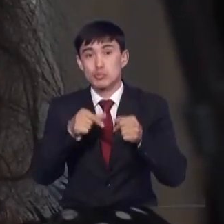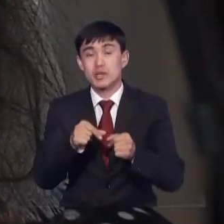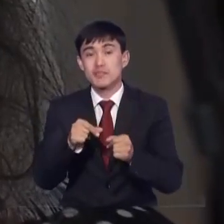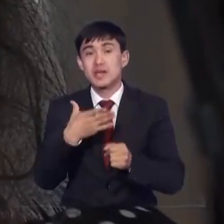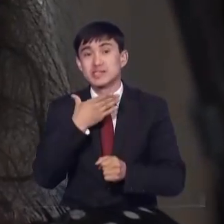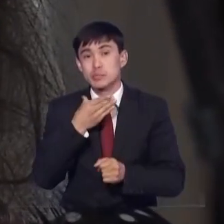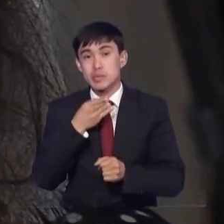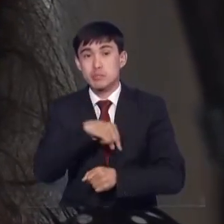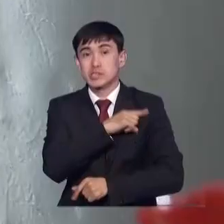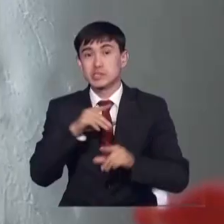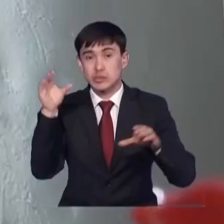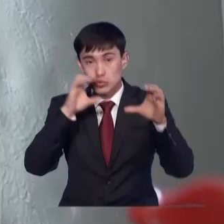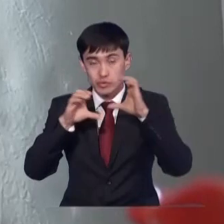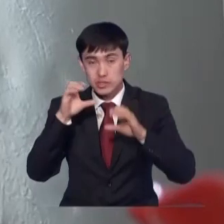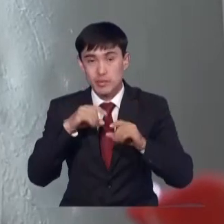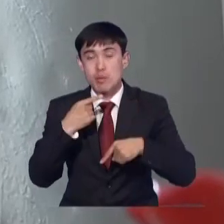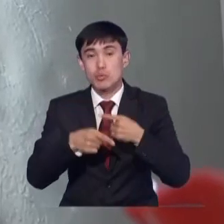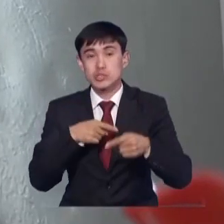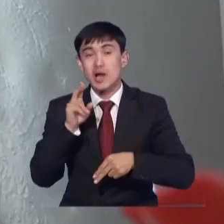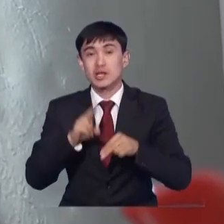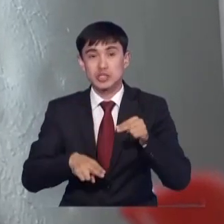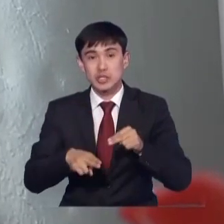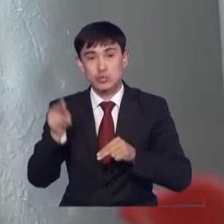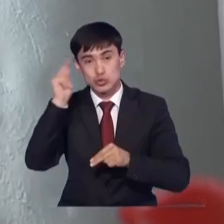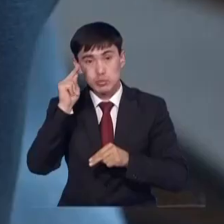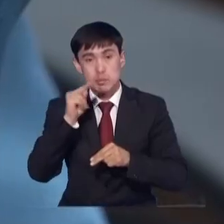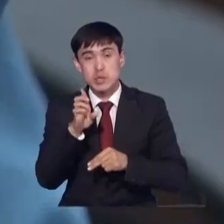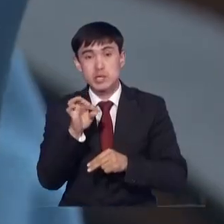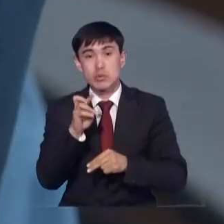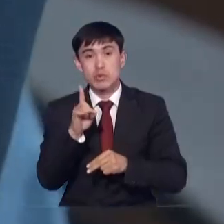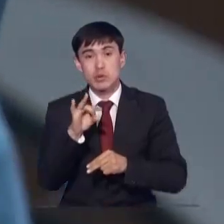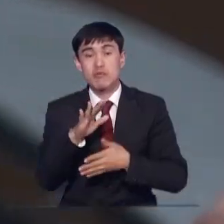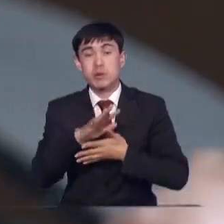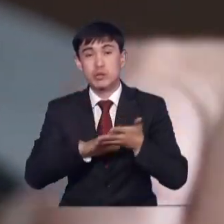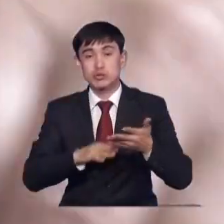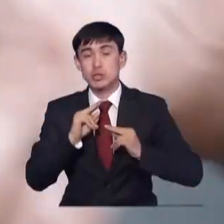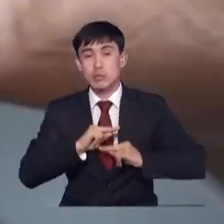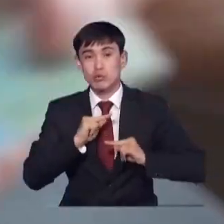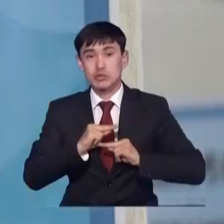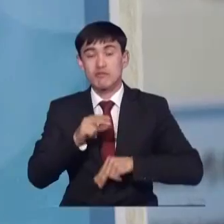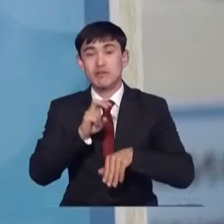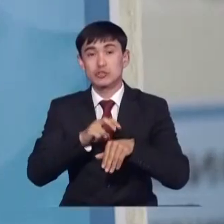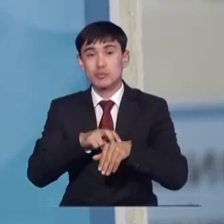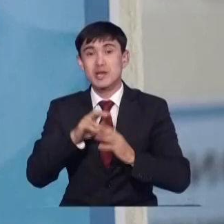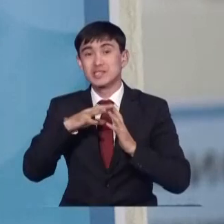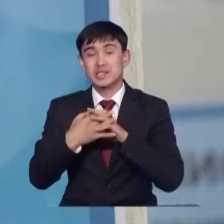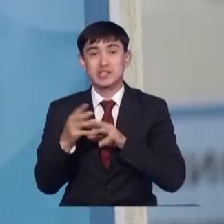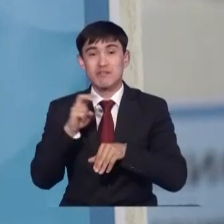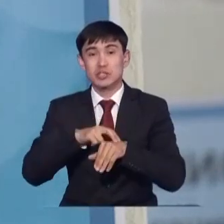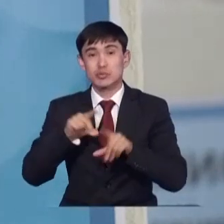семипалатинский медицинский институт после окончания учёбы жамал Кул бекова продолжила работать врачом в сельской